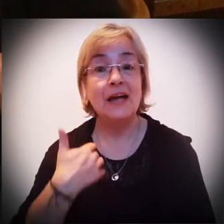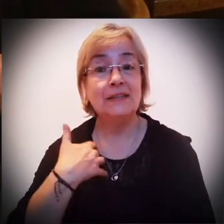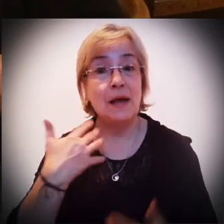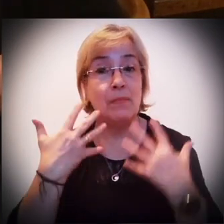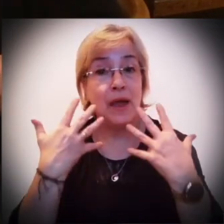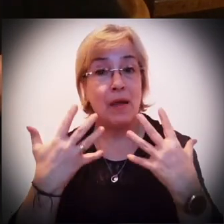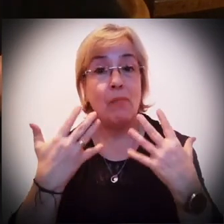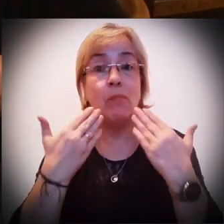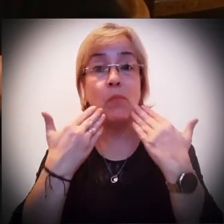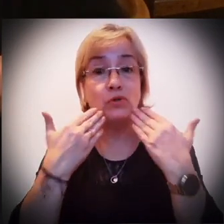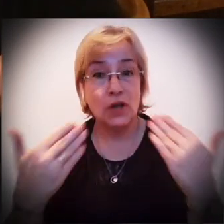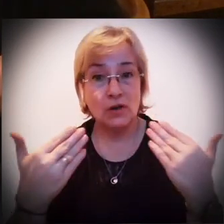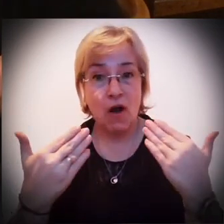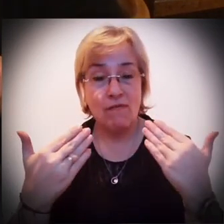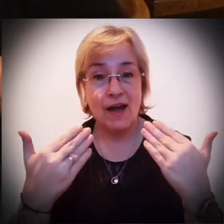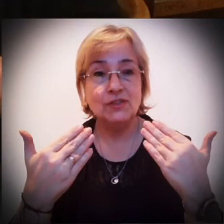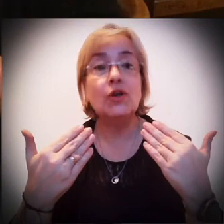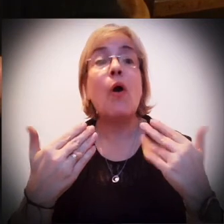orkiestrze